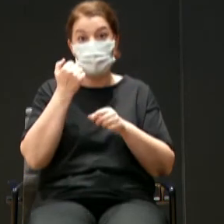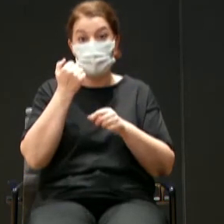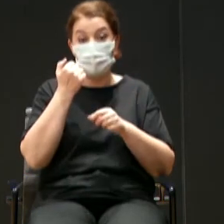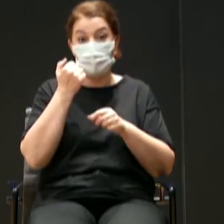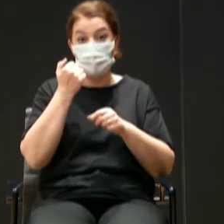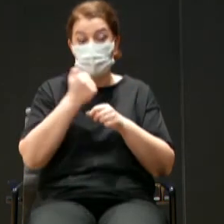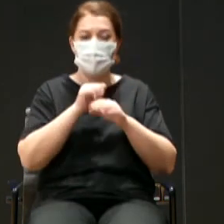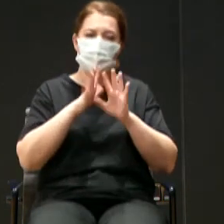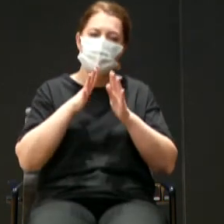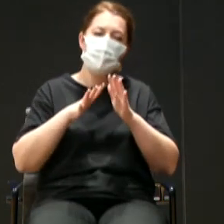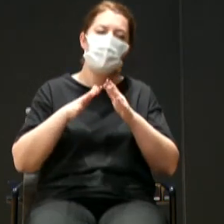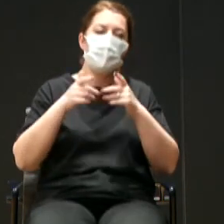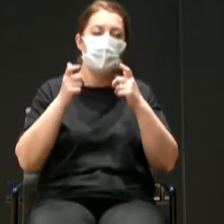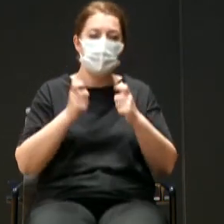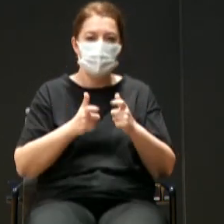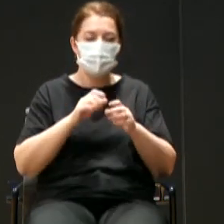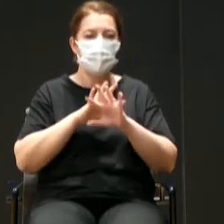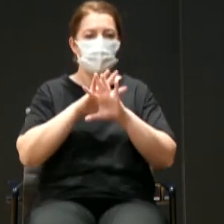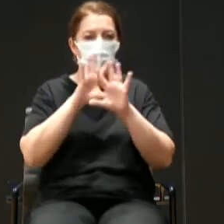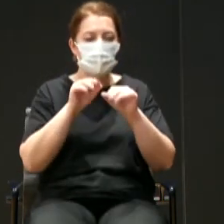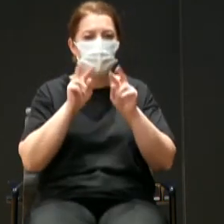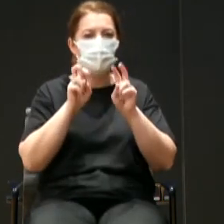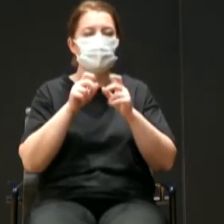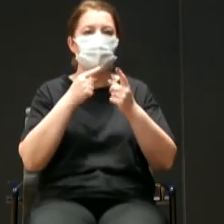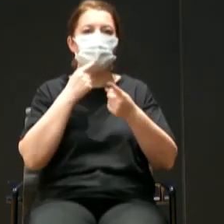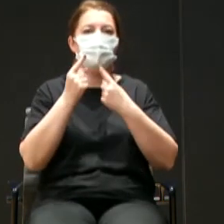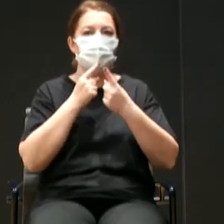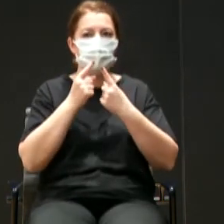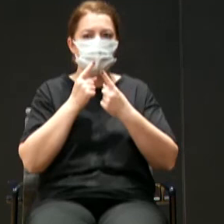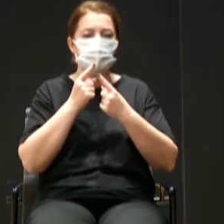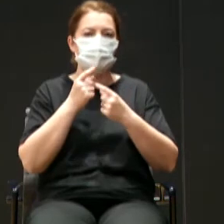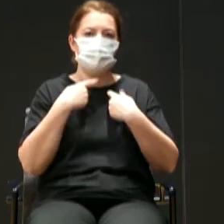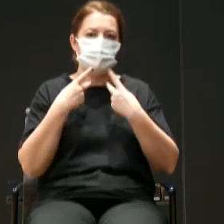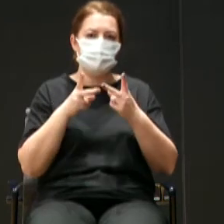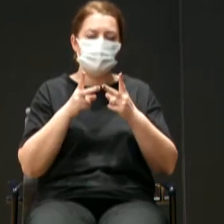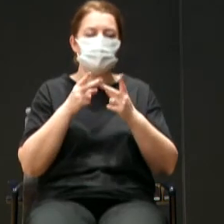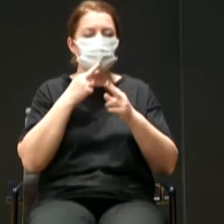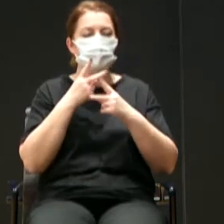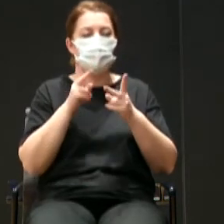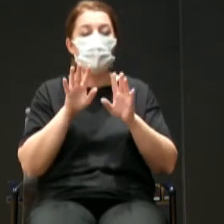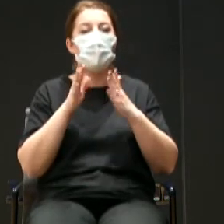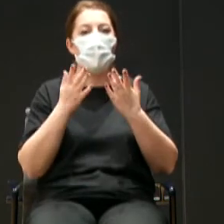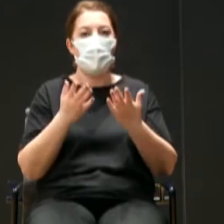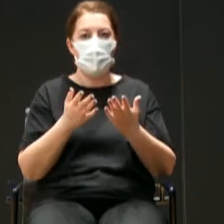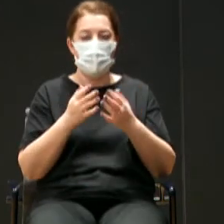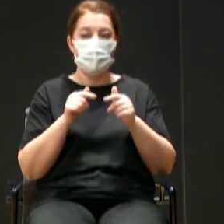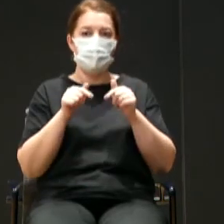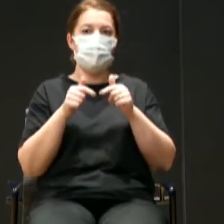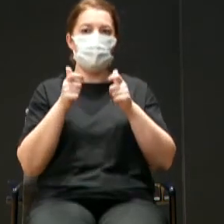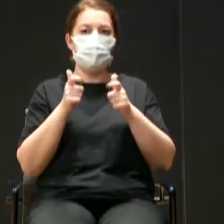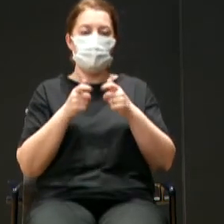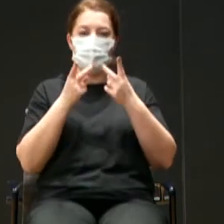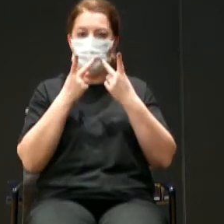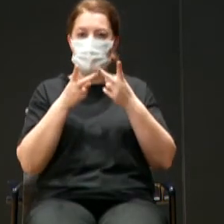yerel her türlü konusunu konuşma ehliyetine sahibiz ki konuşmalıyız. Ama burada da